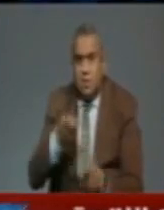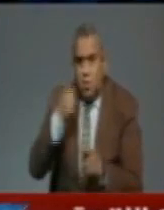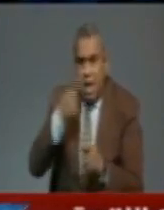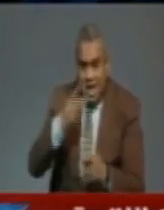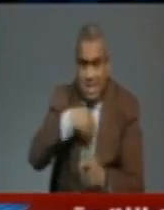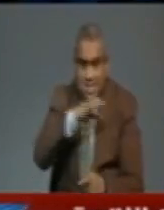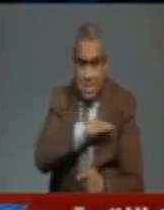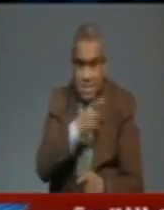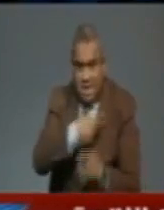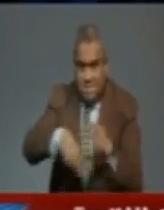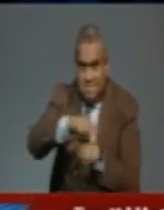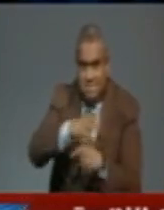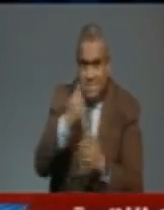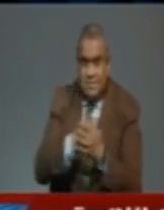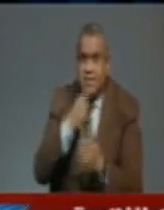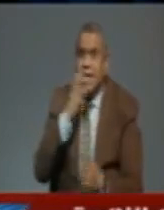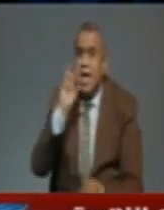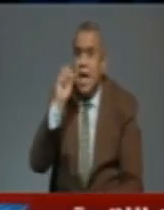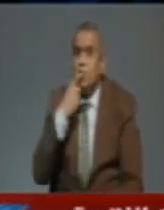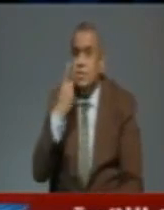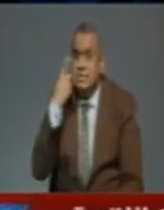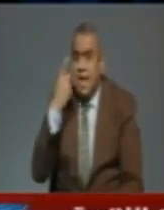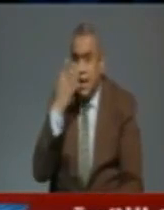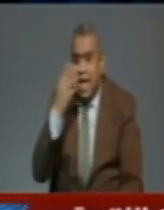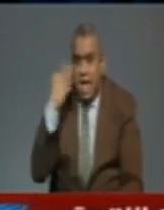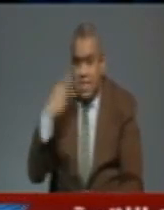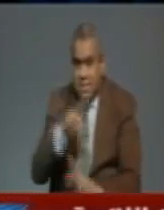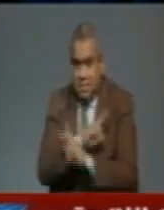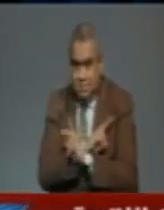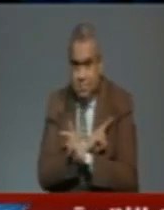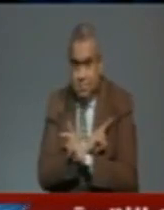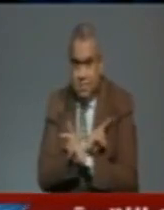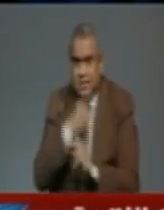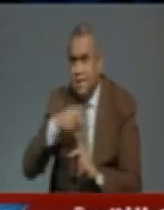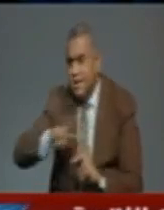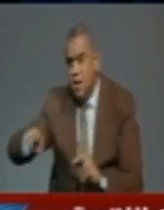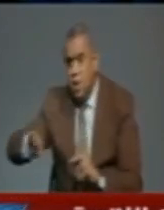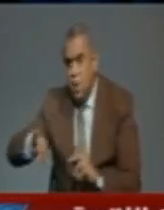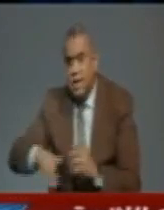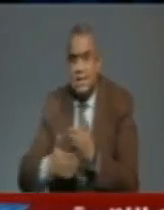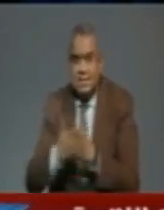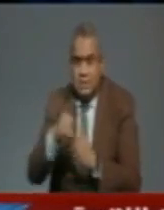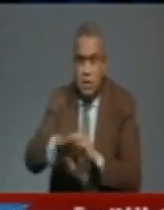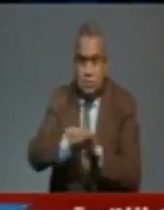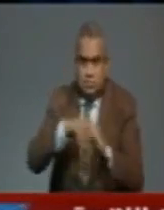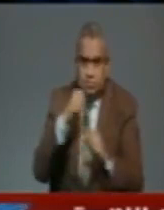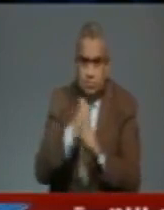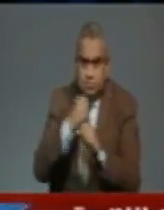اللي احنا مشينا بيه 25 سنه كان مسار جيد، لكن في كمان حاجات ممكن تبقى اكتر من